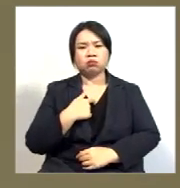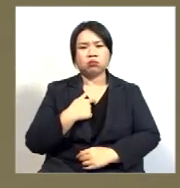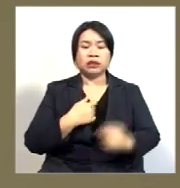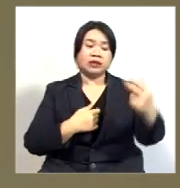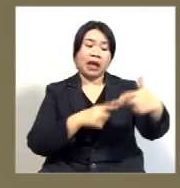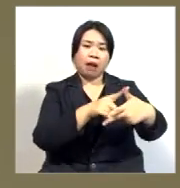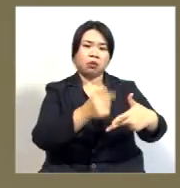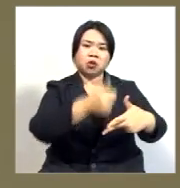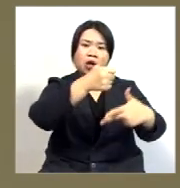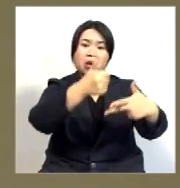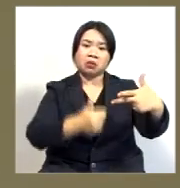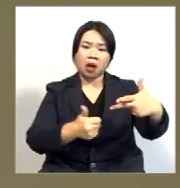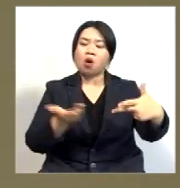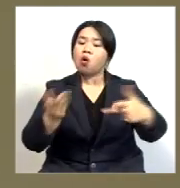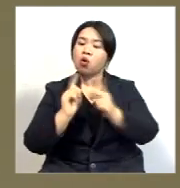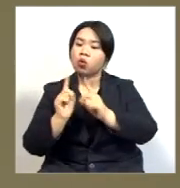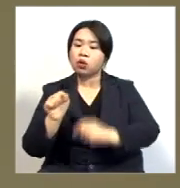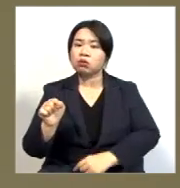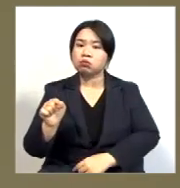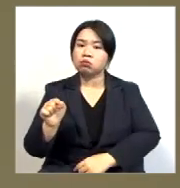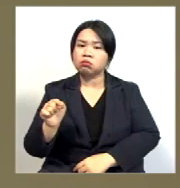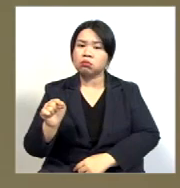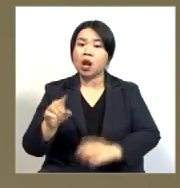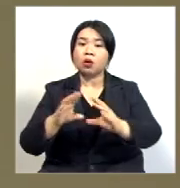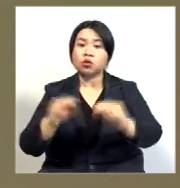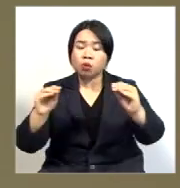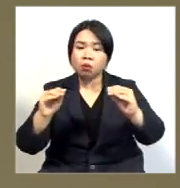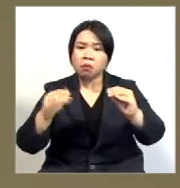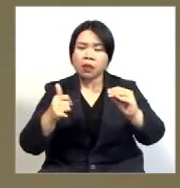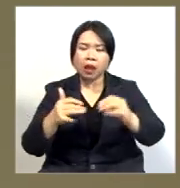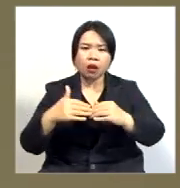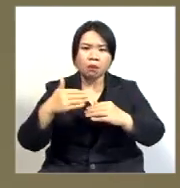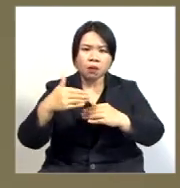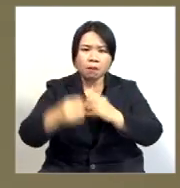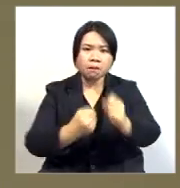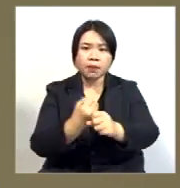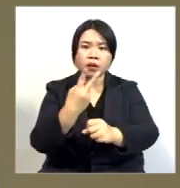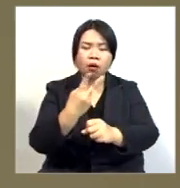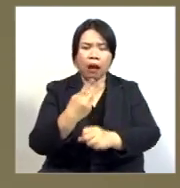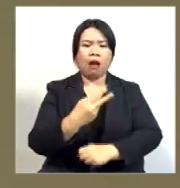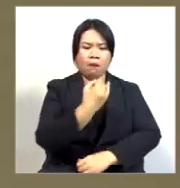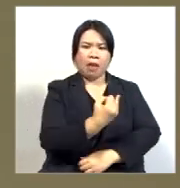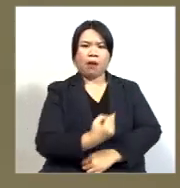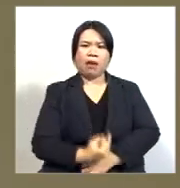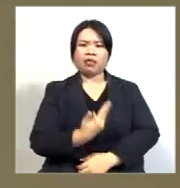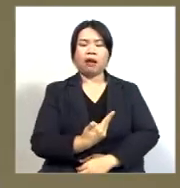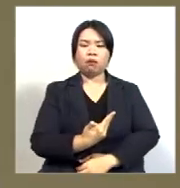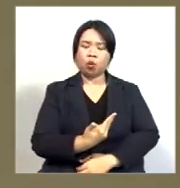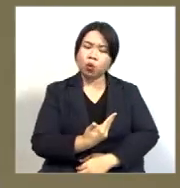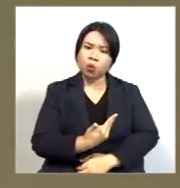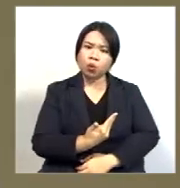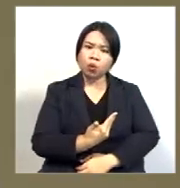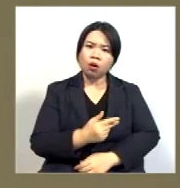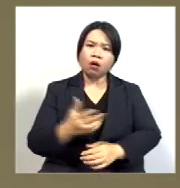คดีที่เราชนะมาเจรจาแล้วจบแล้วพออยู่ต่อไปอีก2ปีเกิดไปแพ้อีก3คดีแล้วจะ